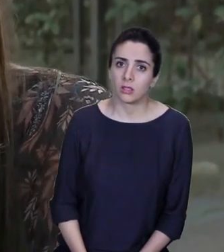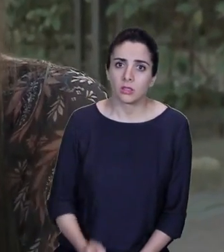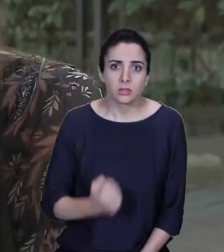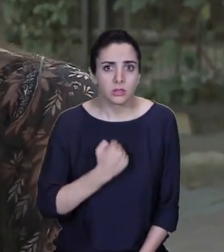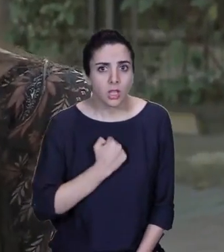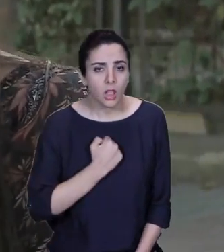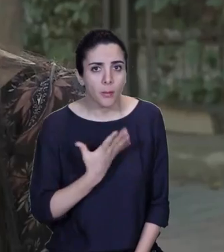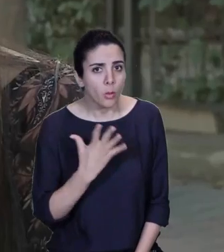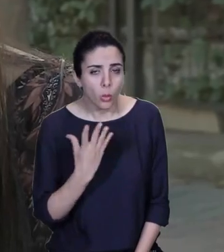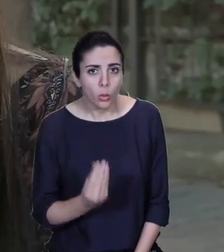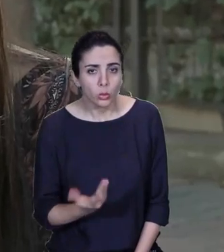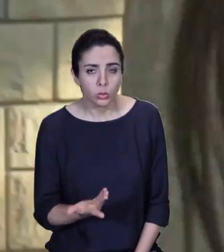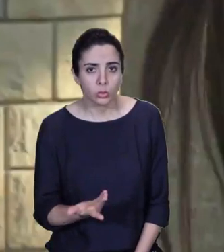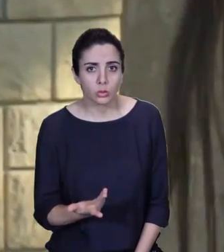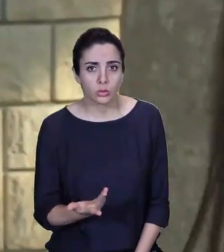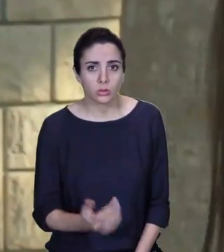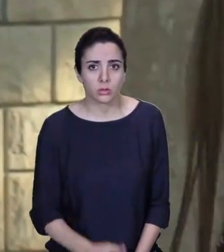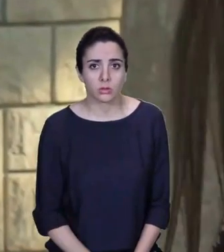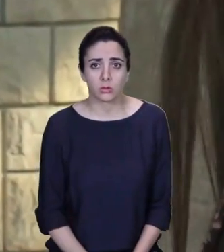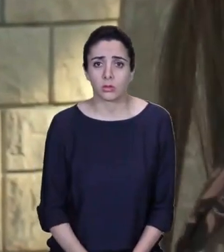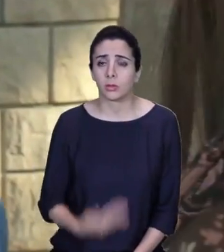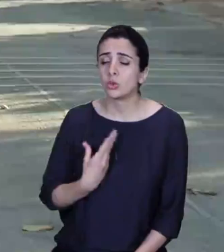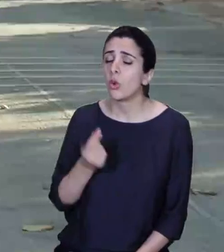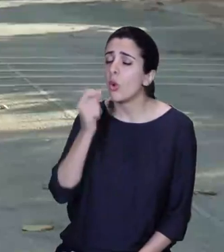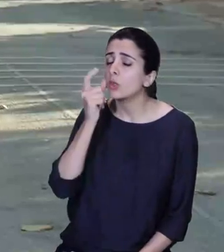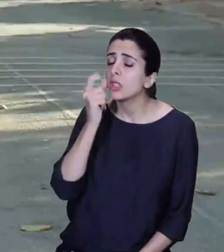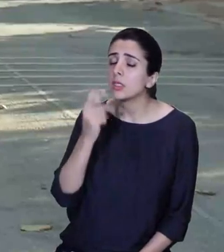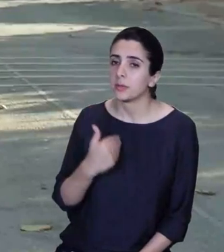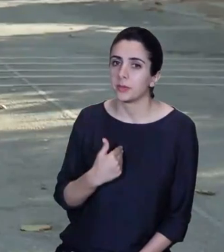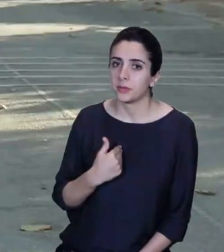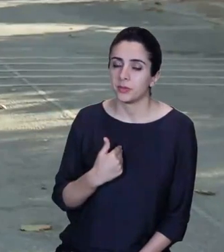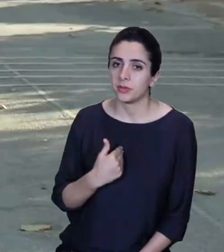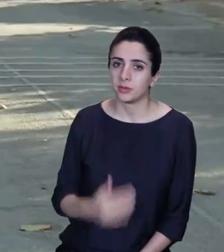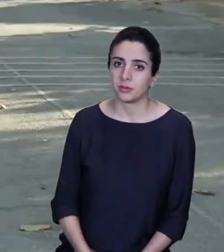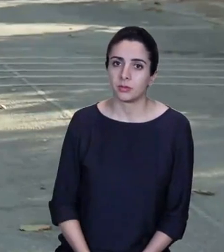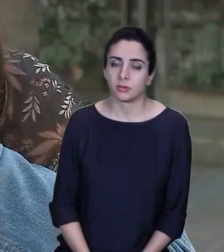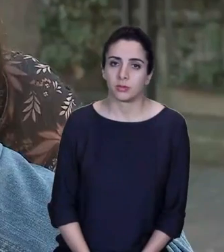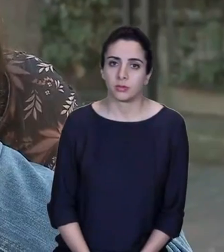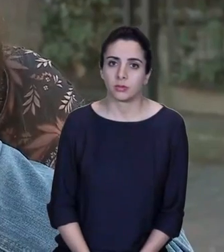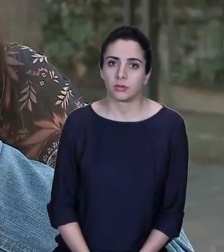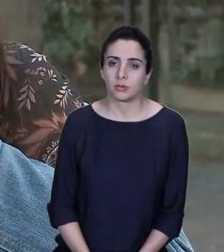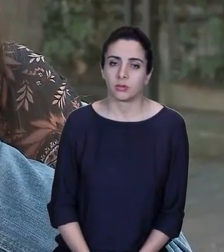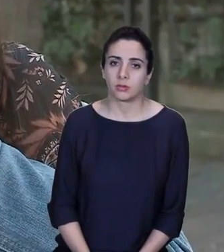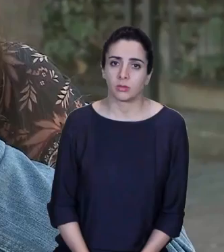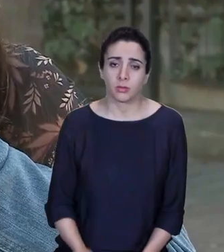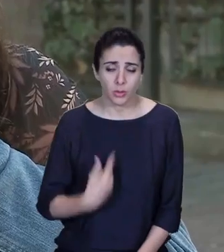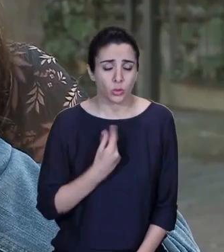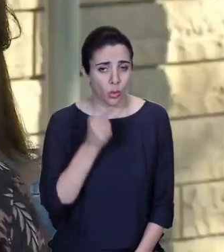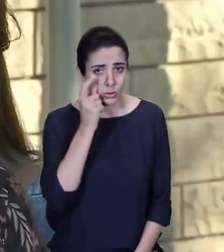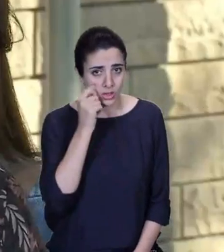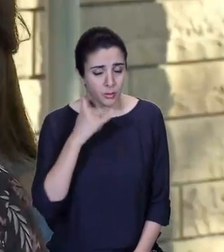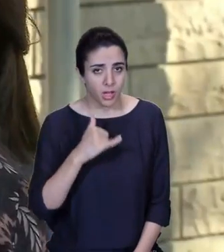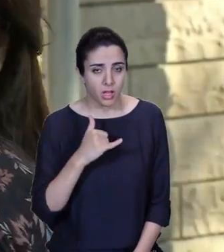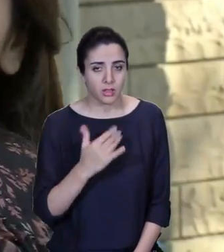Canım benim, ne oldu sana böyle? Seni çok iyi özledim. Gene sarıldı. Ben de çok